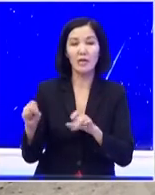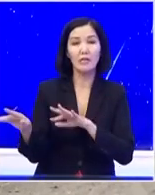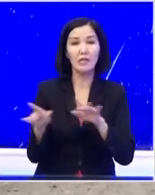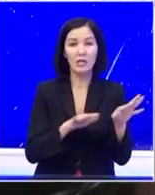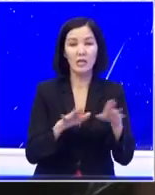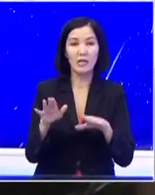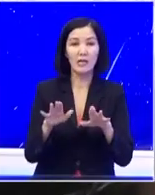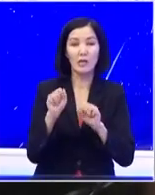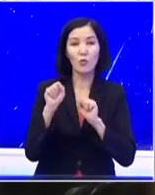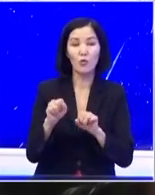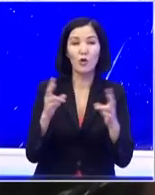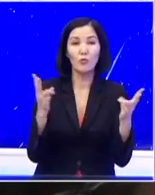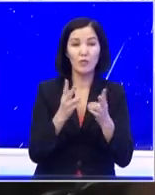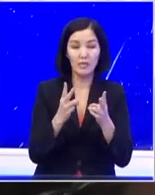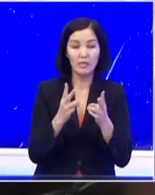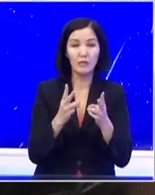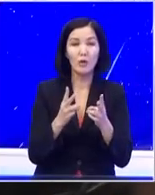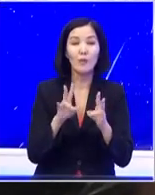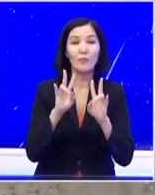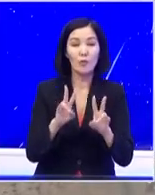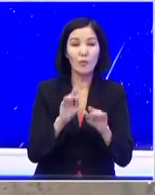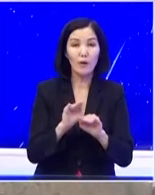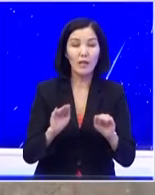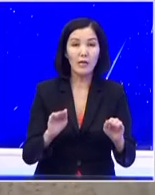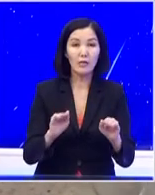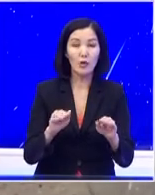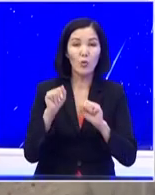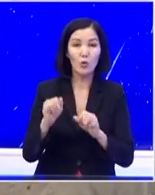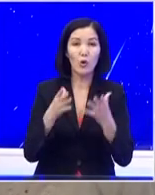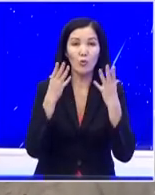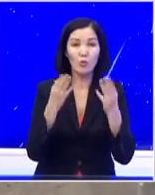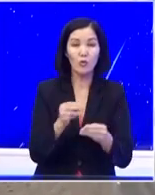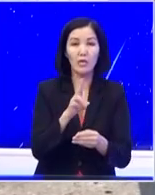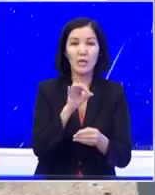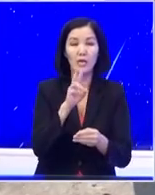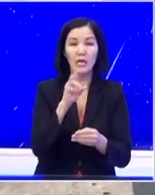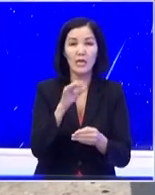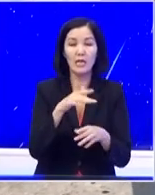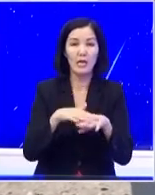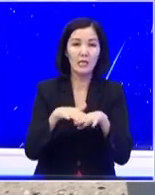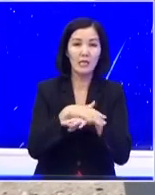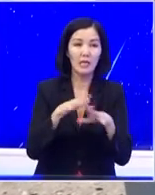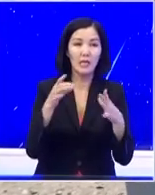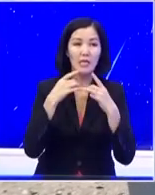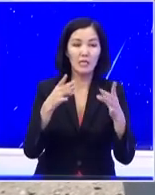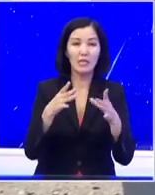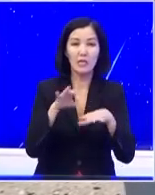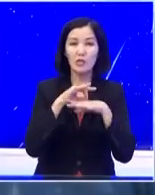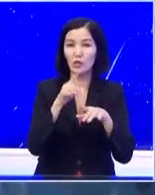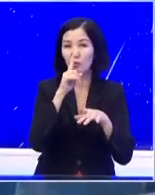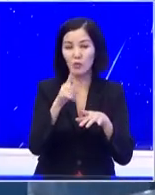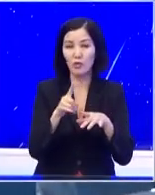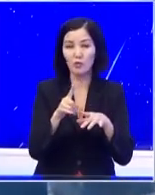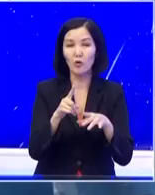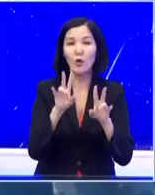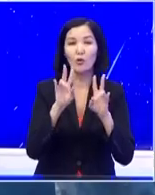де сақталуы тиіс. Сәйкесінше балаларды қорғау күніне орай Кегенде дүйім қауым жиналған салтанатты жиын өтпеді.